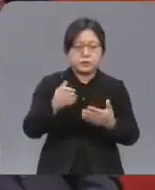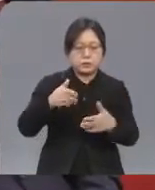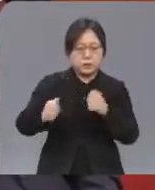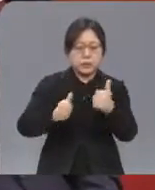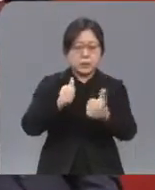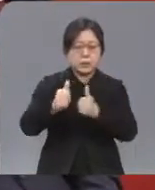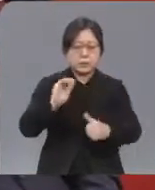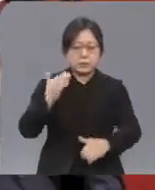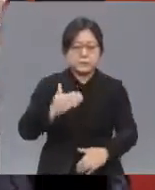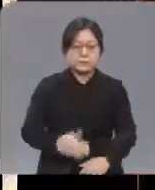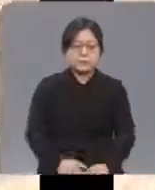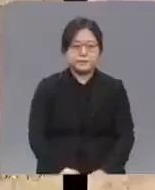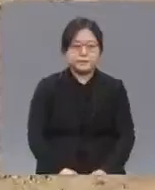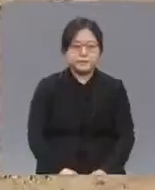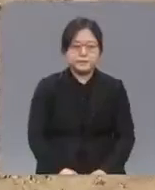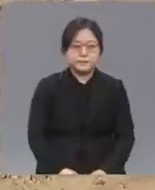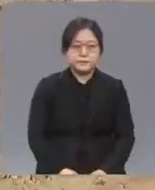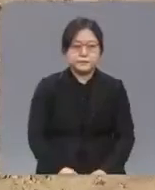됩니다.